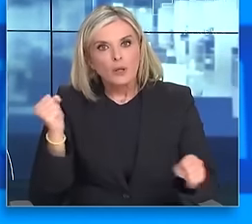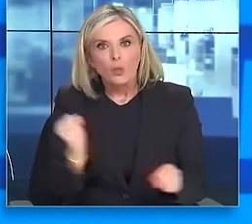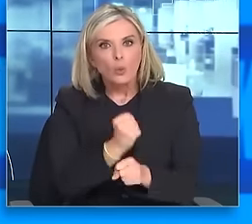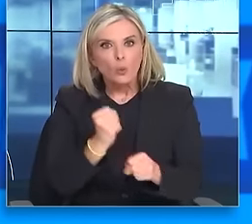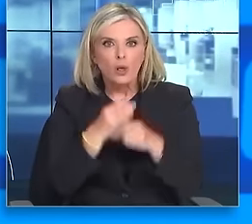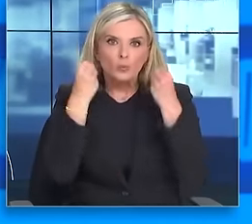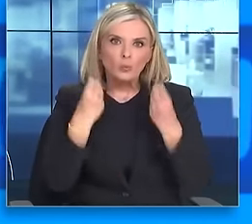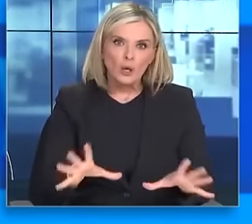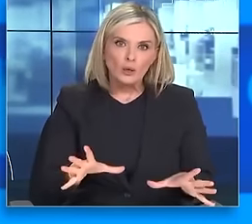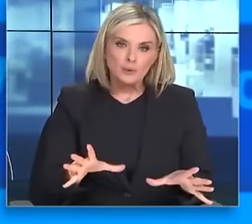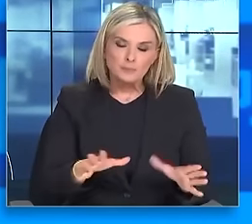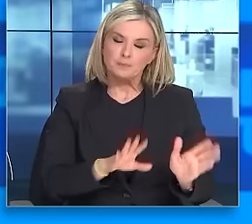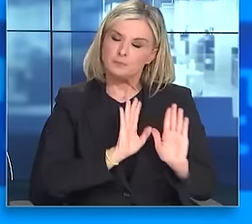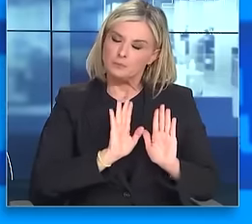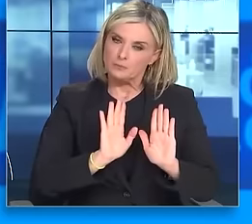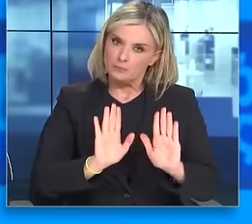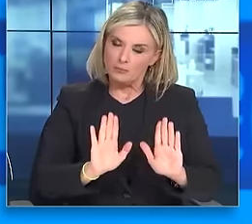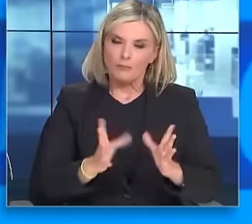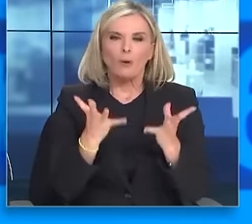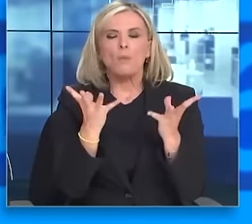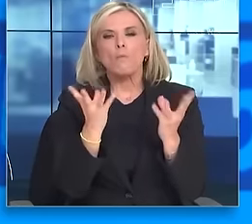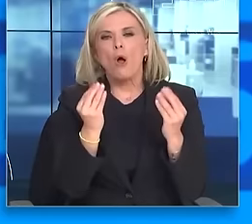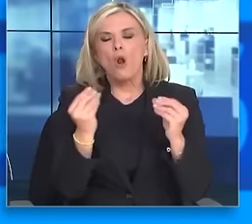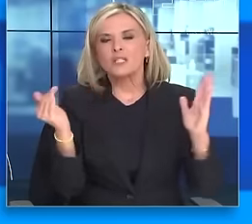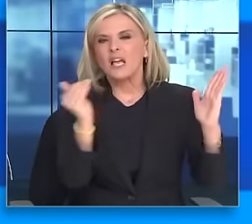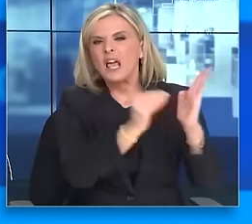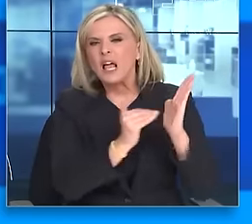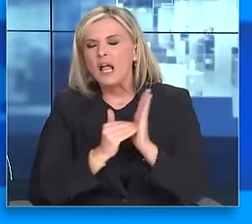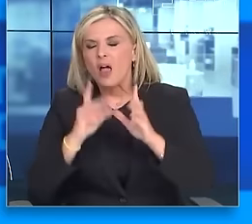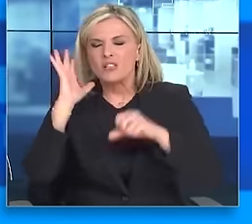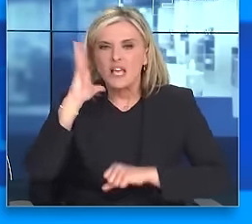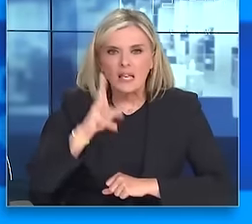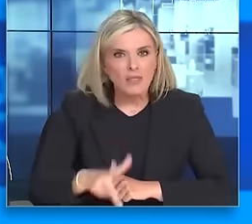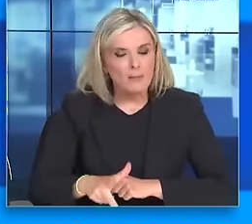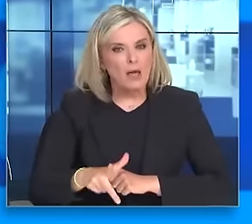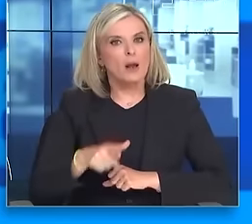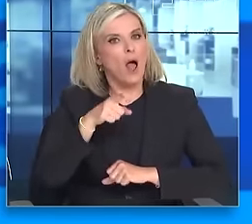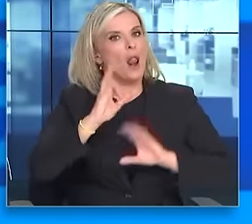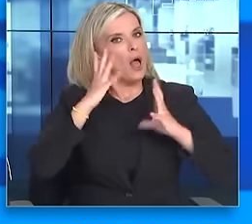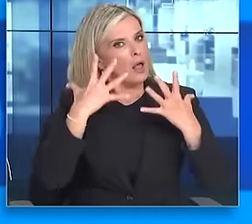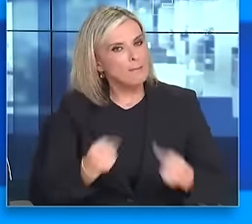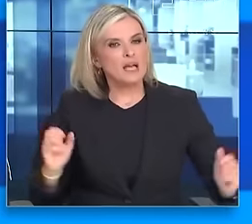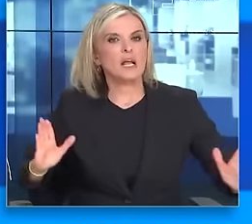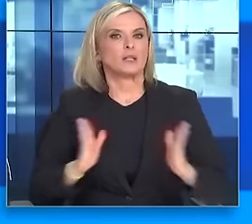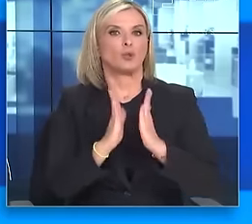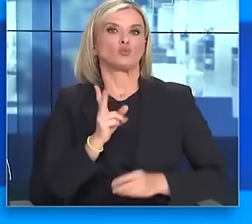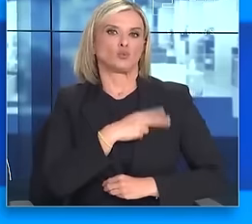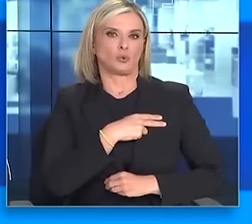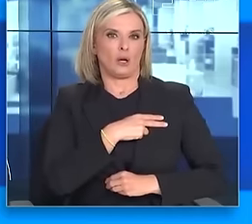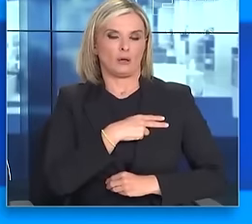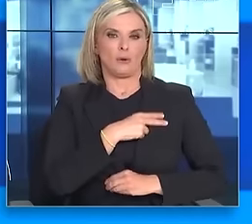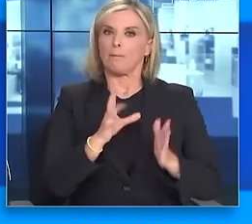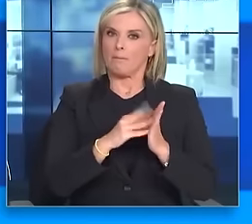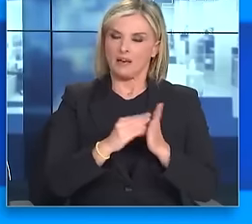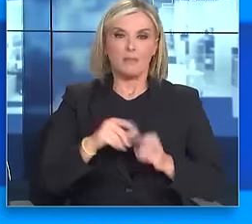σωστά. Όμως υπάρχουν χιλιάδες άλλες περιπτώσεις που τα πράγματα λειτουργούν σωστά. Τι σημαίνει λειτουργούν σωστά? Οι γυναίκες καταρχάς έχουν το θάρρος